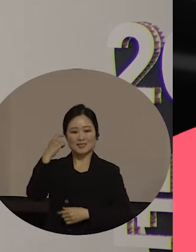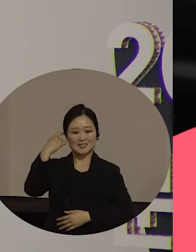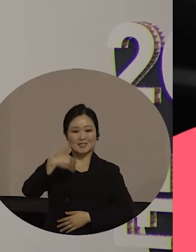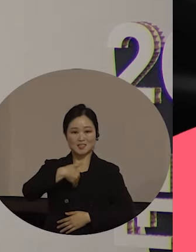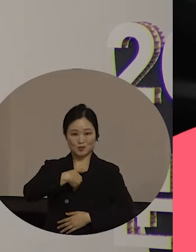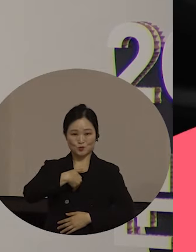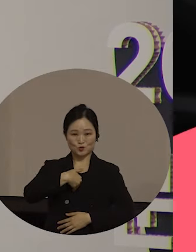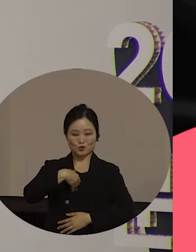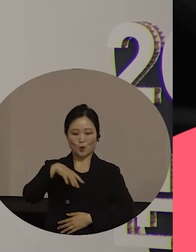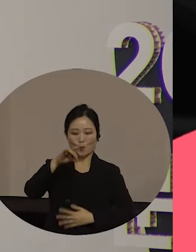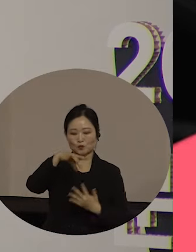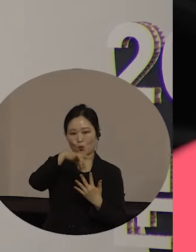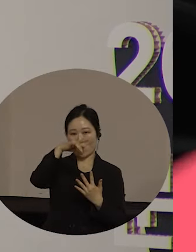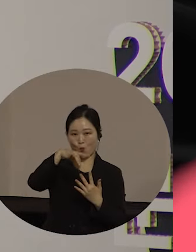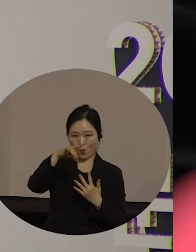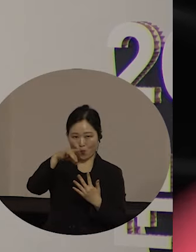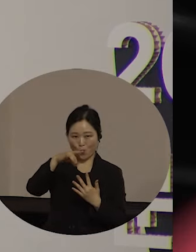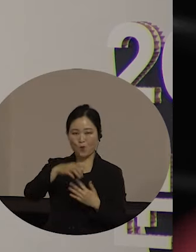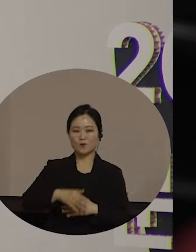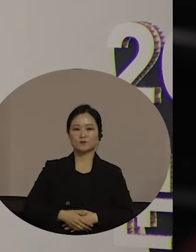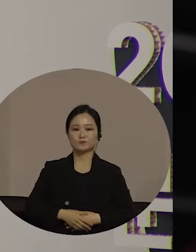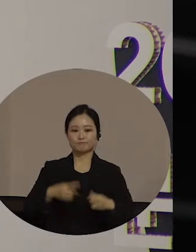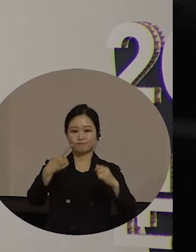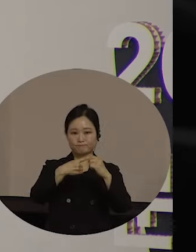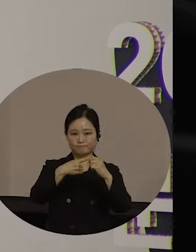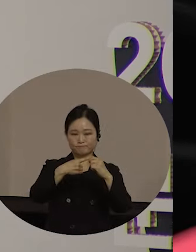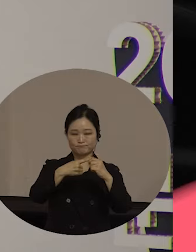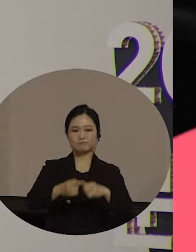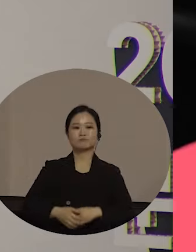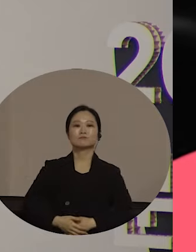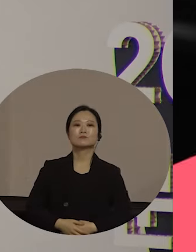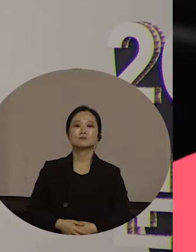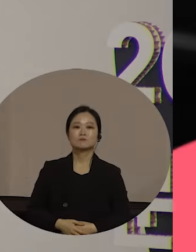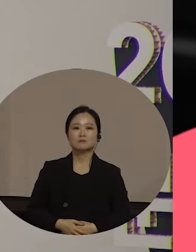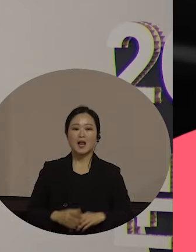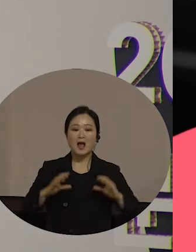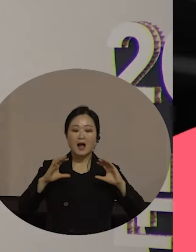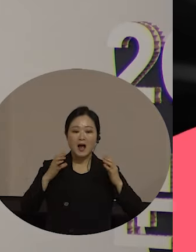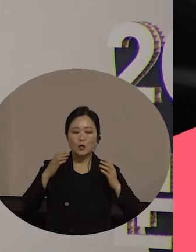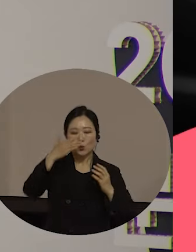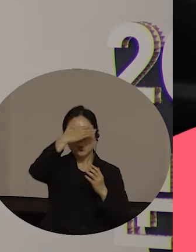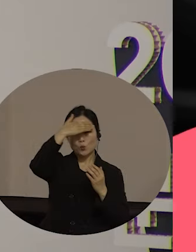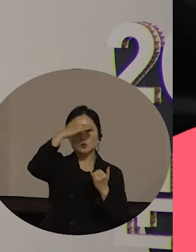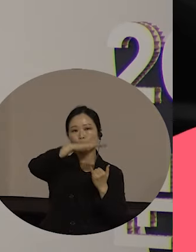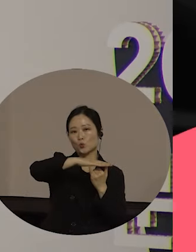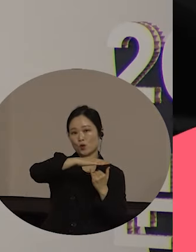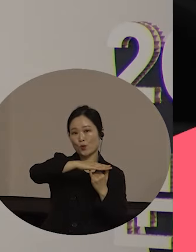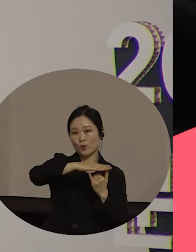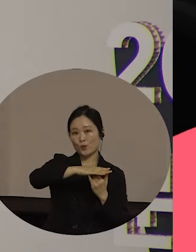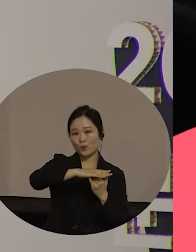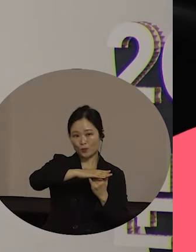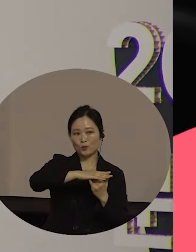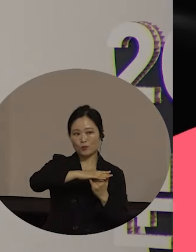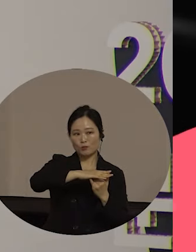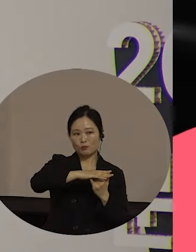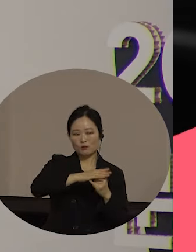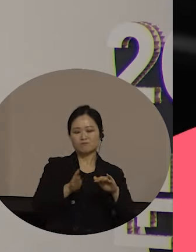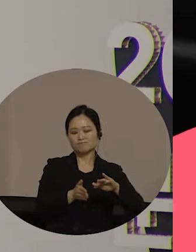말씀을 여쭤보도록 할게요. 그 첫 번째는 아동 청소년 얘기만 하는데